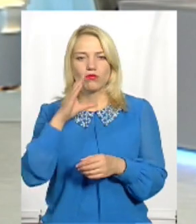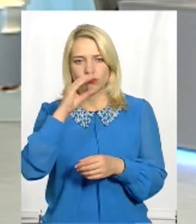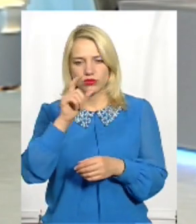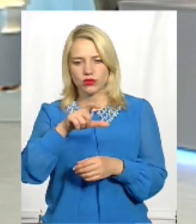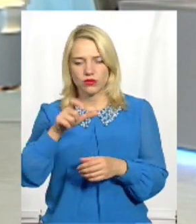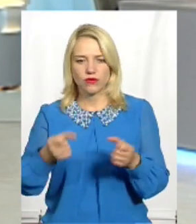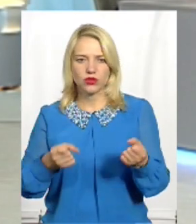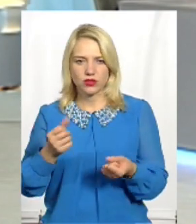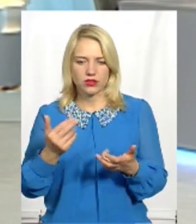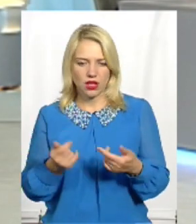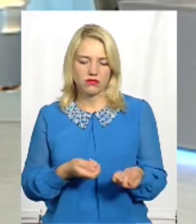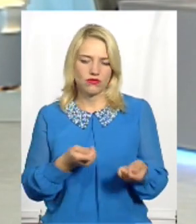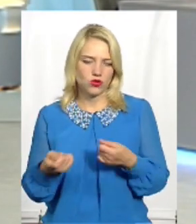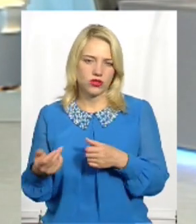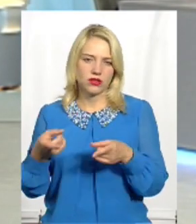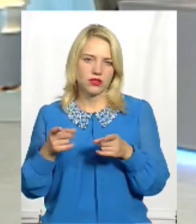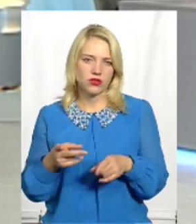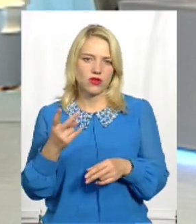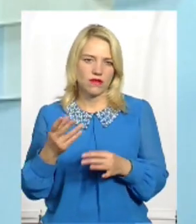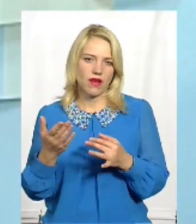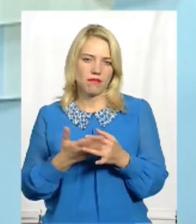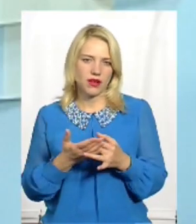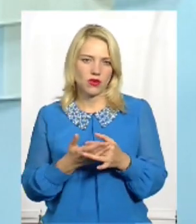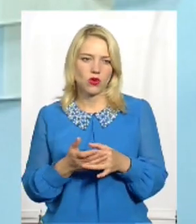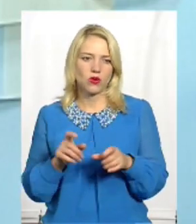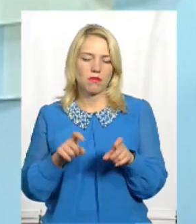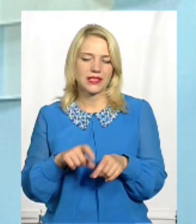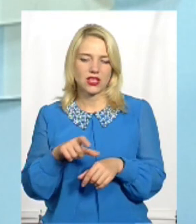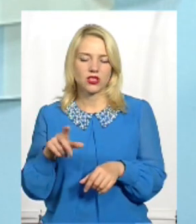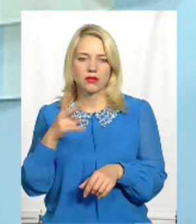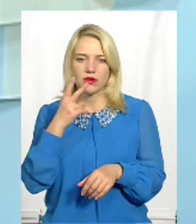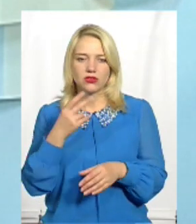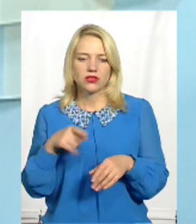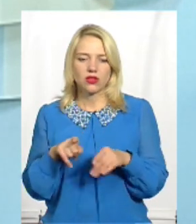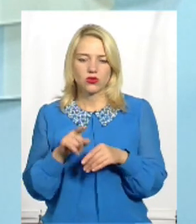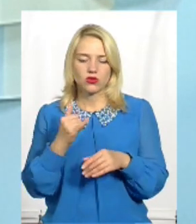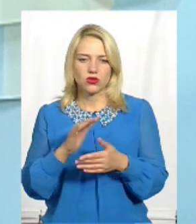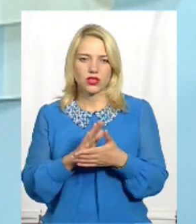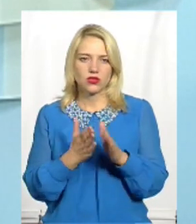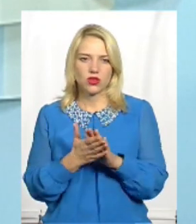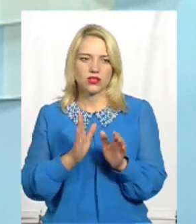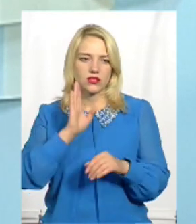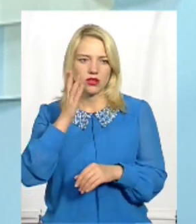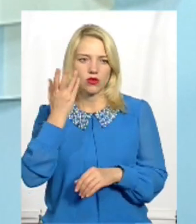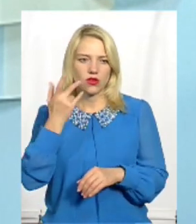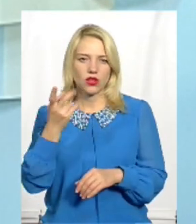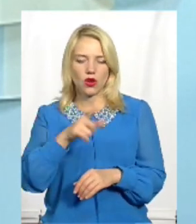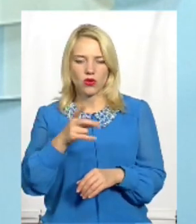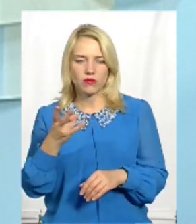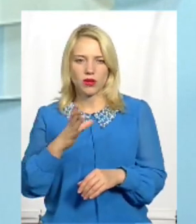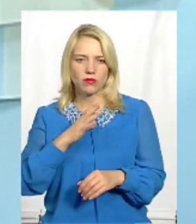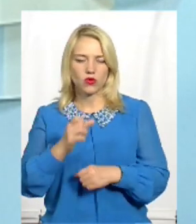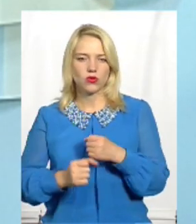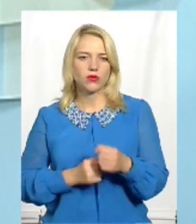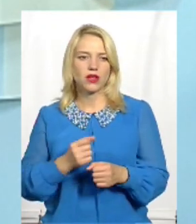маршруточники возять, да, по 2 пільгових пасажира. Але ми бачили сьогодні таку ситуацію зранку, коли людям треба було добиратися на